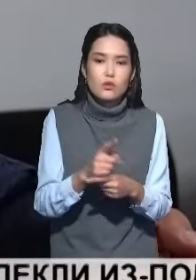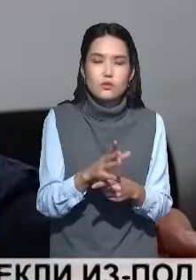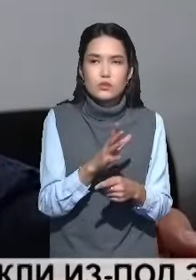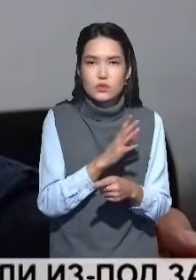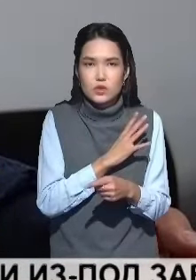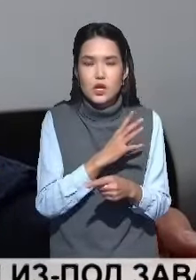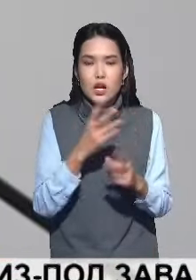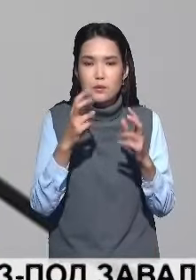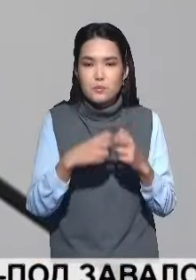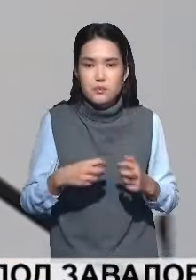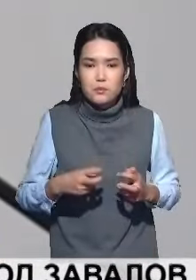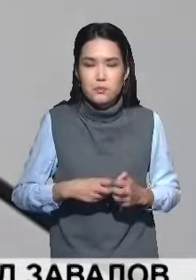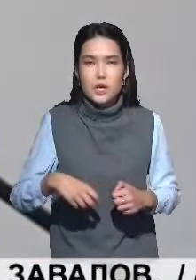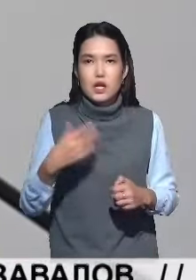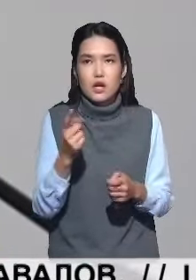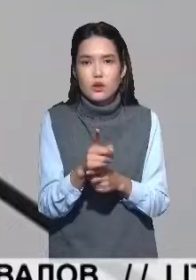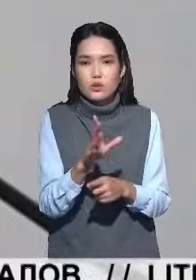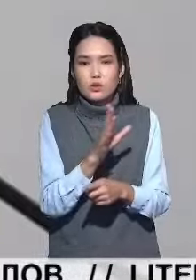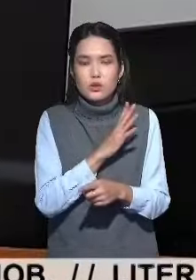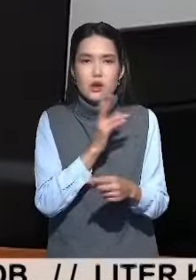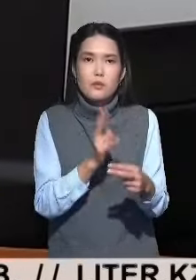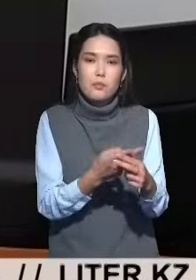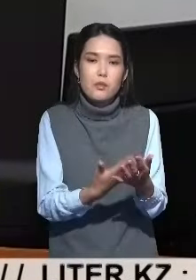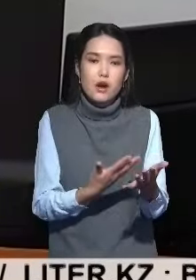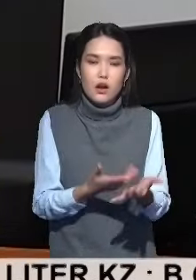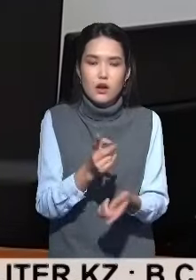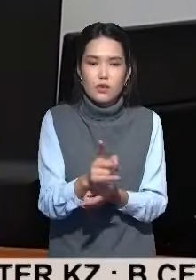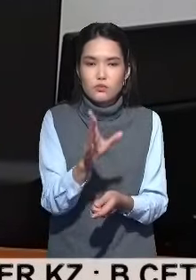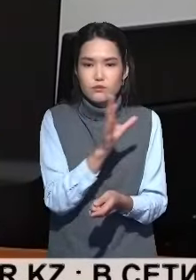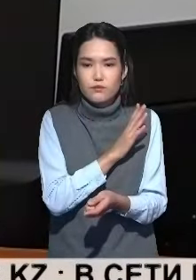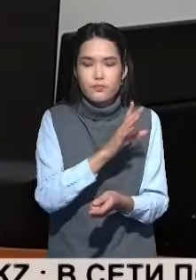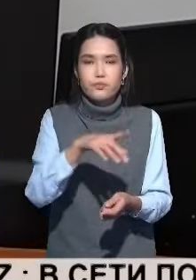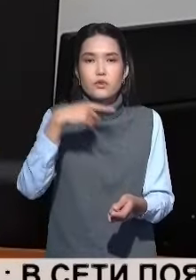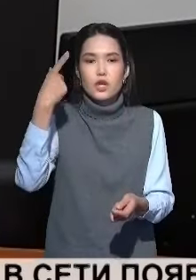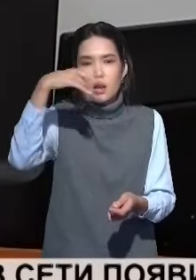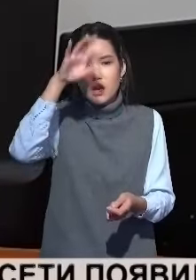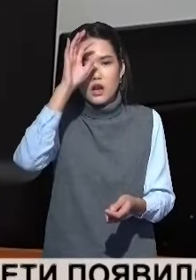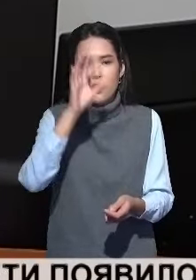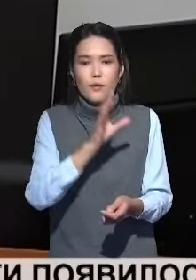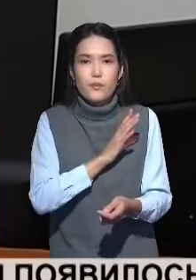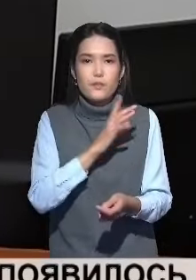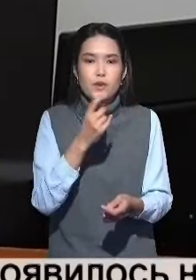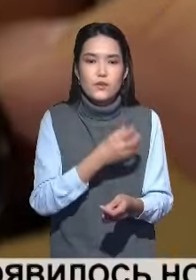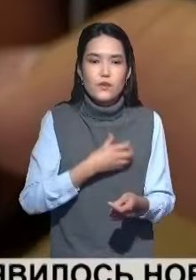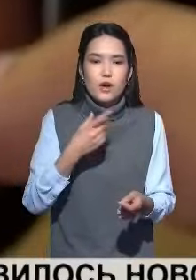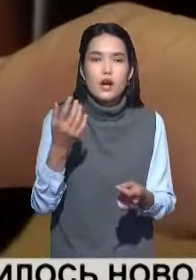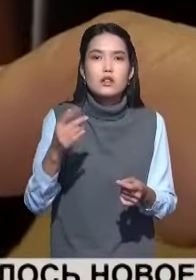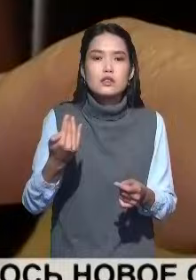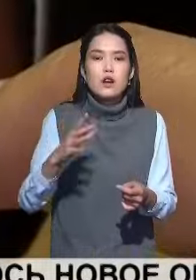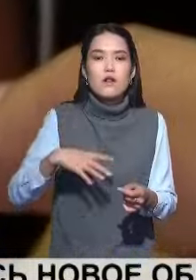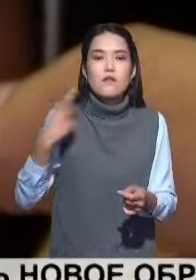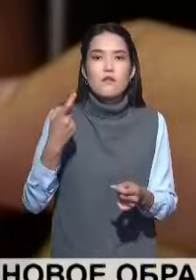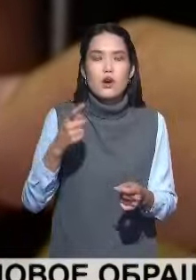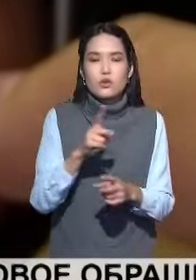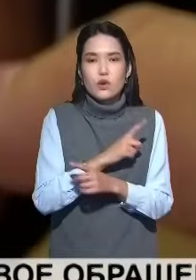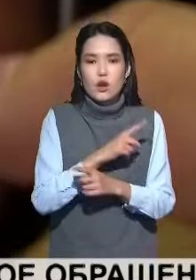уточнить и проверить. А теперь он дает нам ложные показания. По словам российских полицейских, сам владелец авто давно умер. Но, несмотря на это,